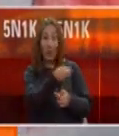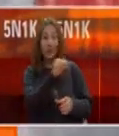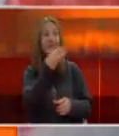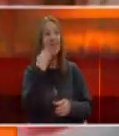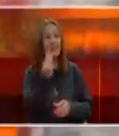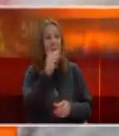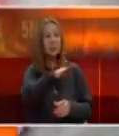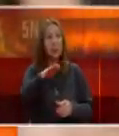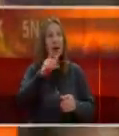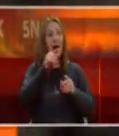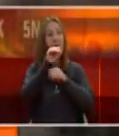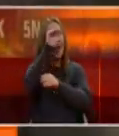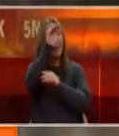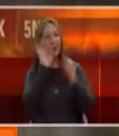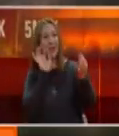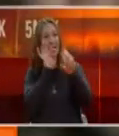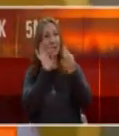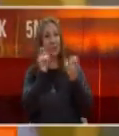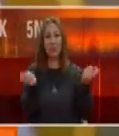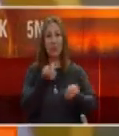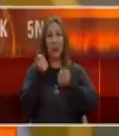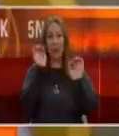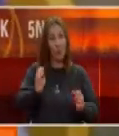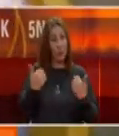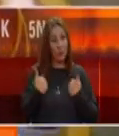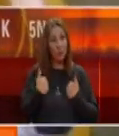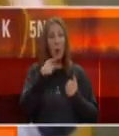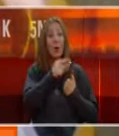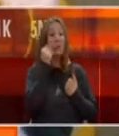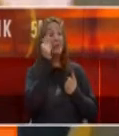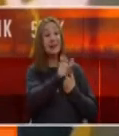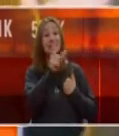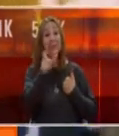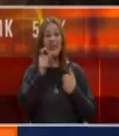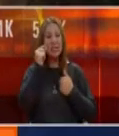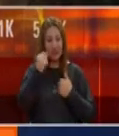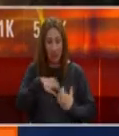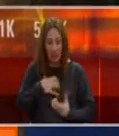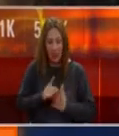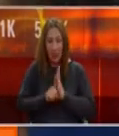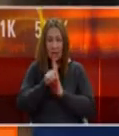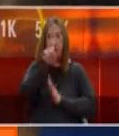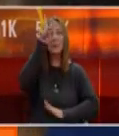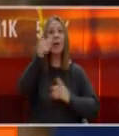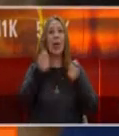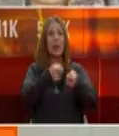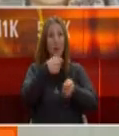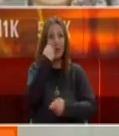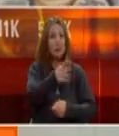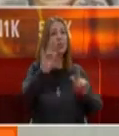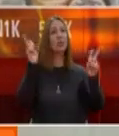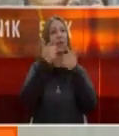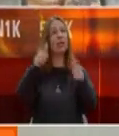gençlerin hayata karşı entegrasyonunu artırıcı çalışmalar yapıyoruz. Bu insanlara kişisel gelişim eğitimleri veriyoruz. Bölgesel kariyer